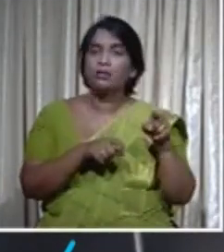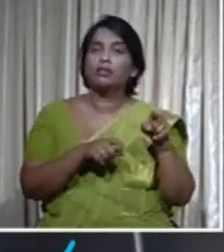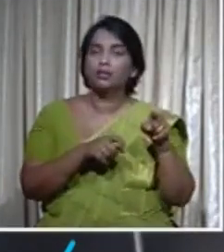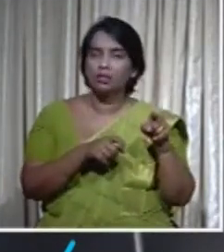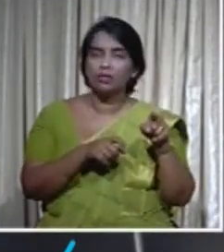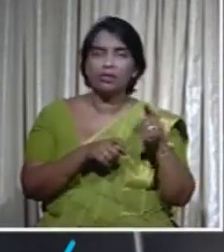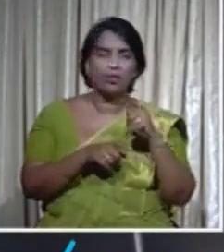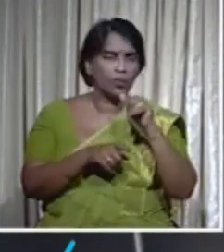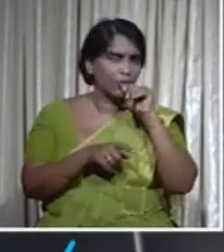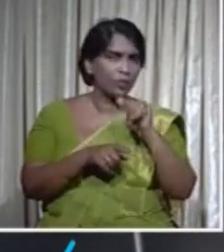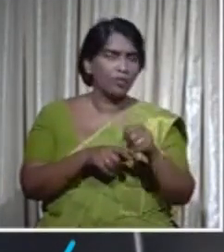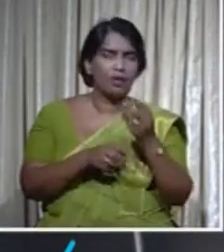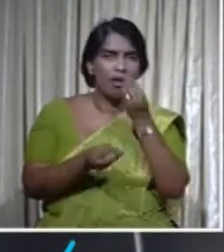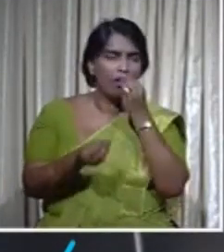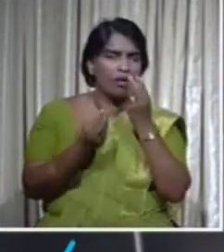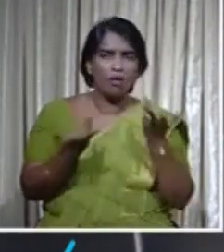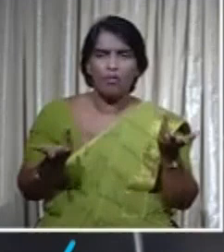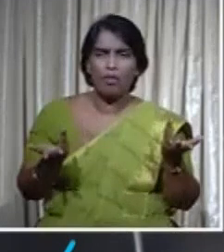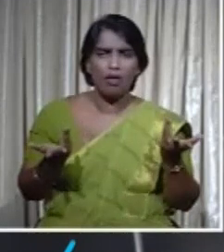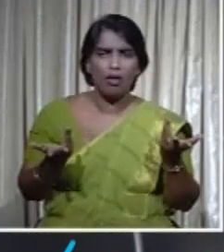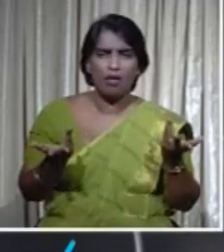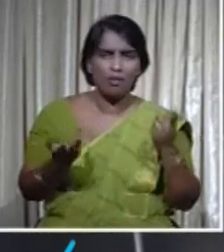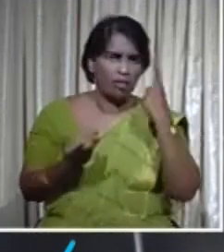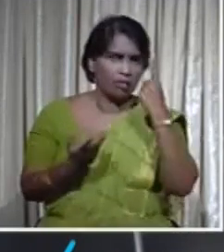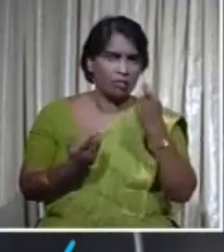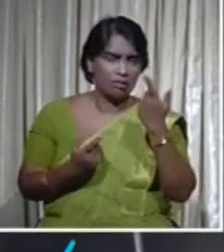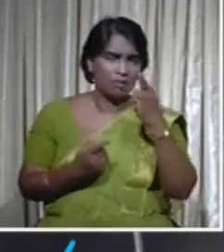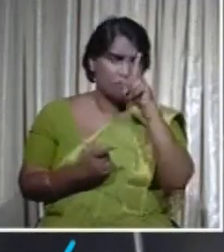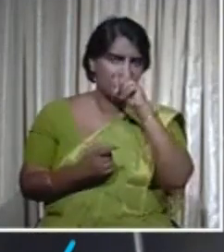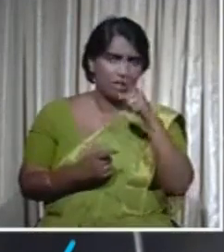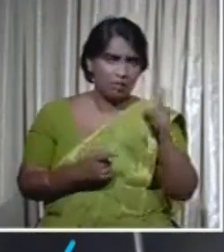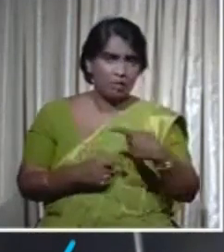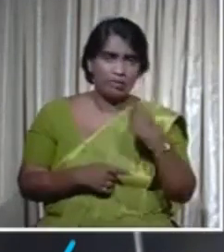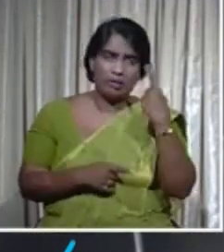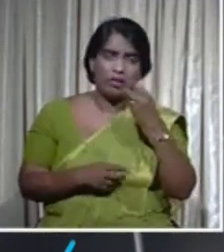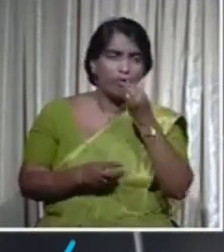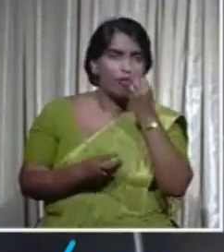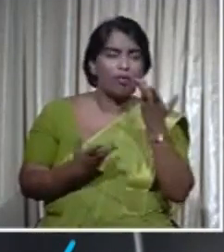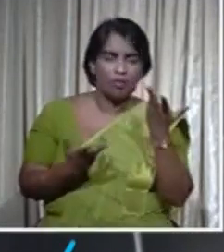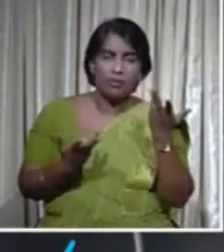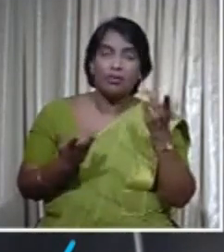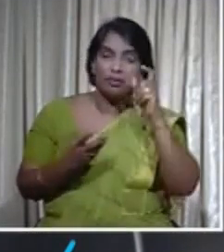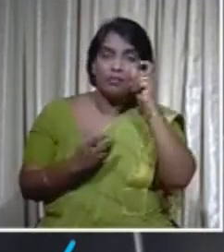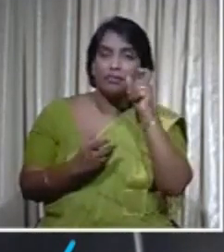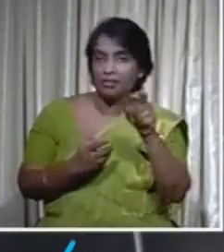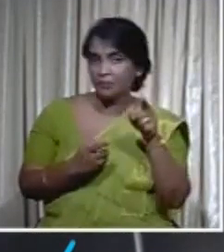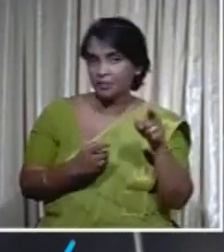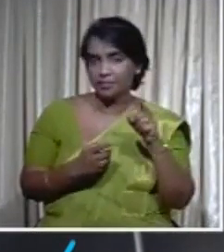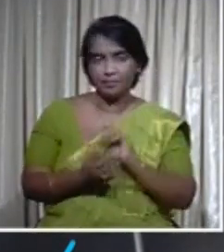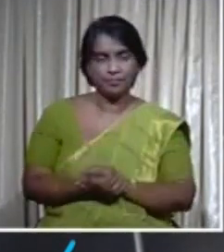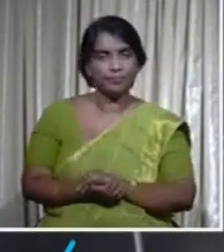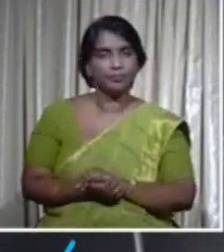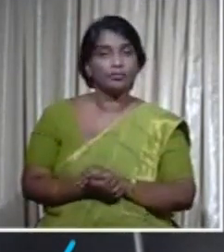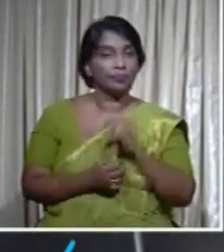நாளிலே எப்படி அமைய போகிறது சிந்தித்து பாருங்கள் இன்றைக்கு எல்லா வகையிலும் போராட்டங்கள் இந்த